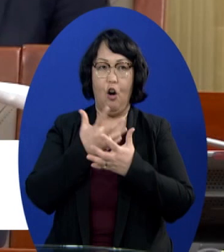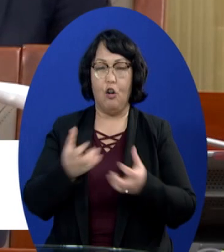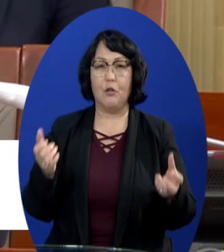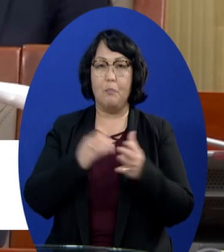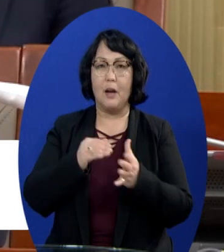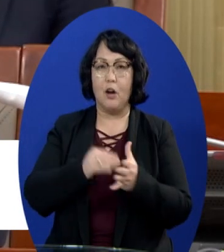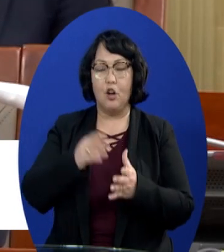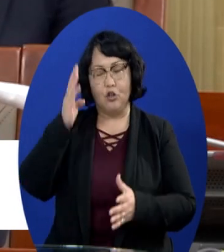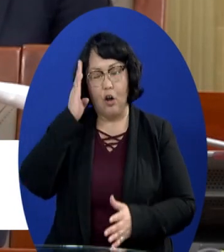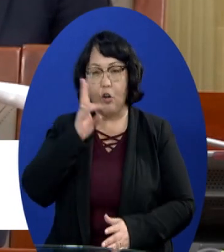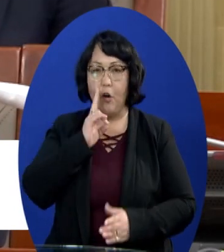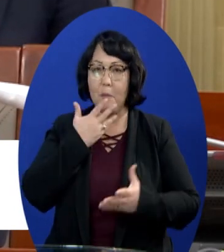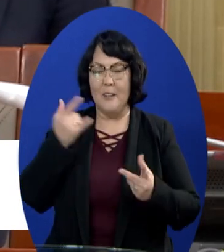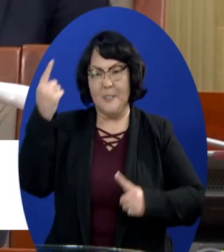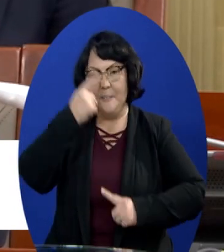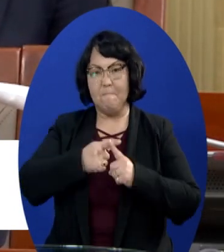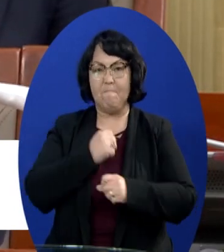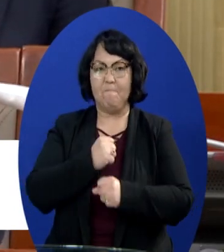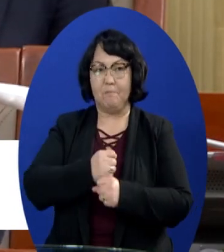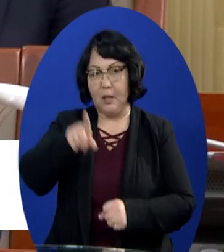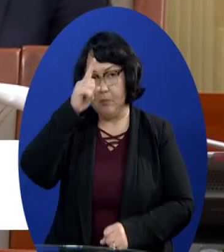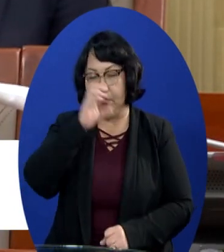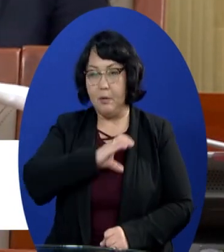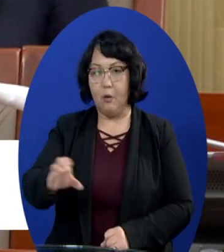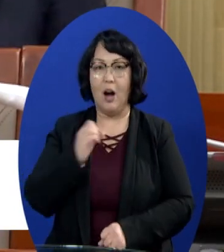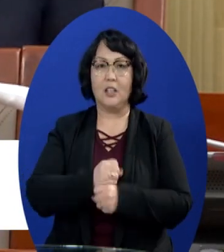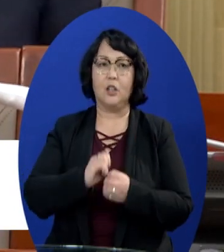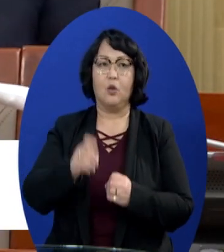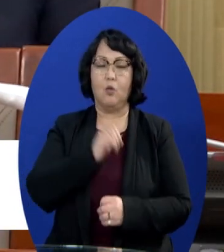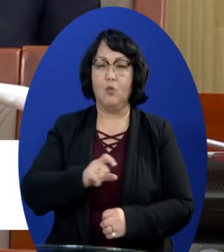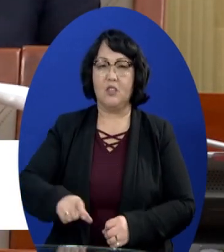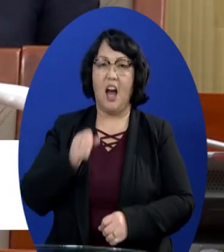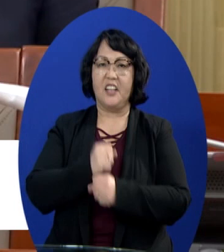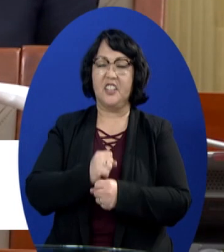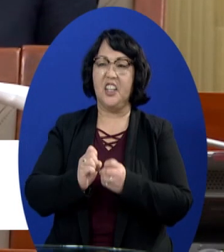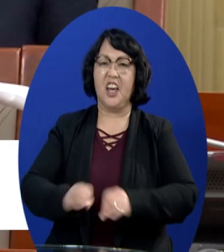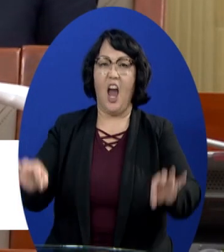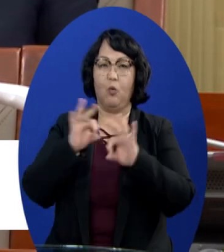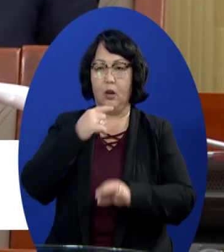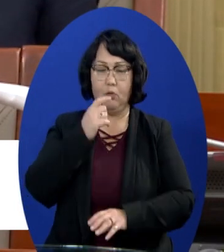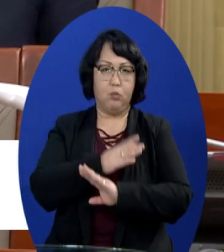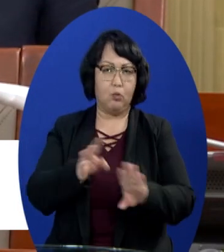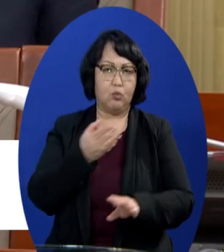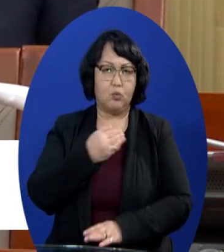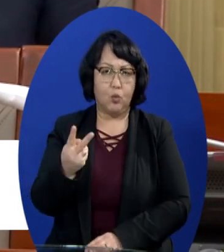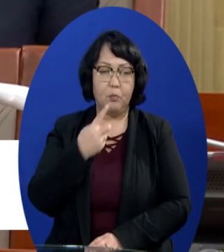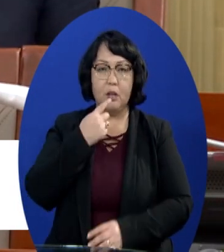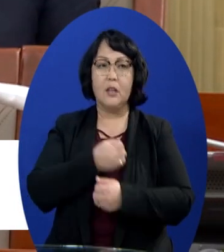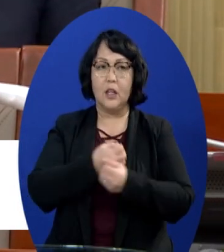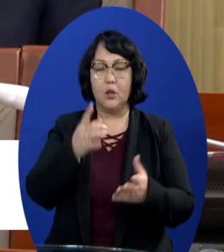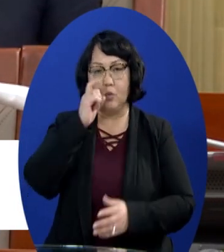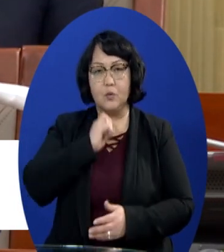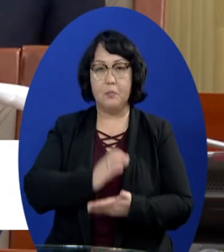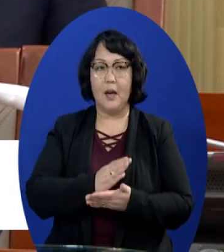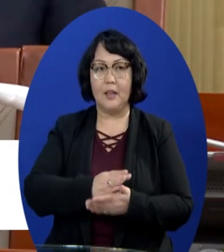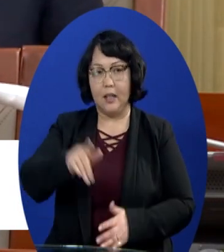байгаа. Эрүүл мэндийн салбарынхныг үгүйсгэж болохгүй шүү гэдгийг та бүхэндээ бас хэлхийг хүсэж байна. Ингээд